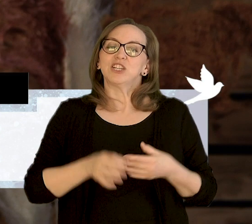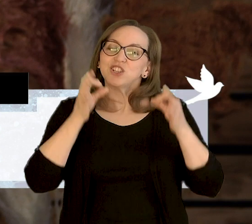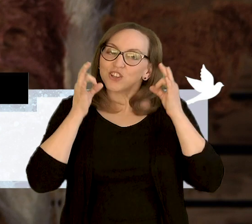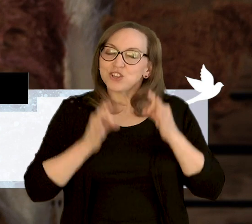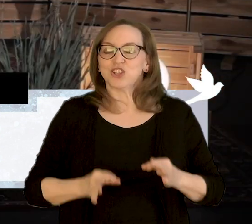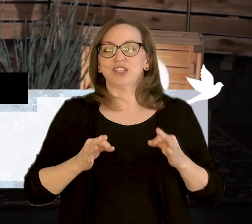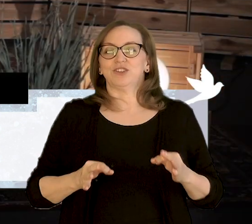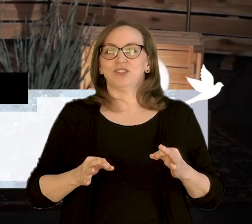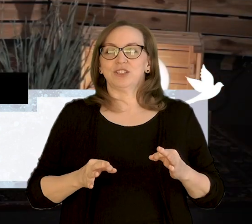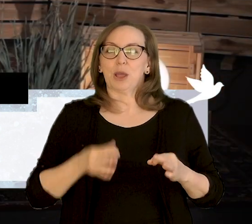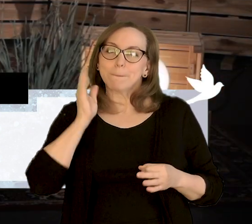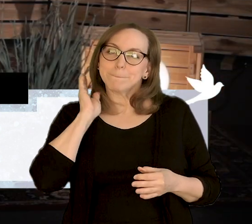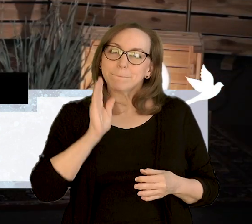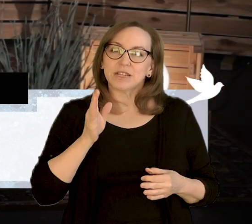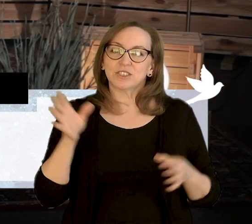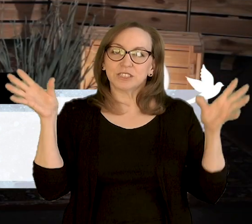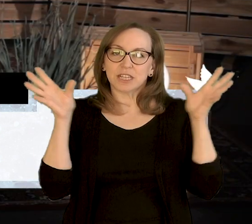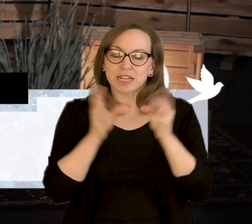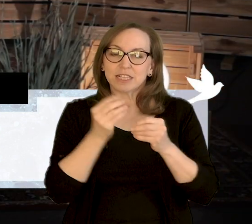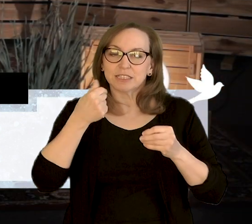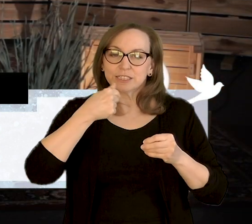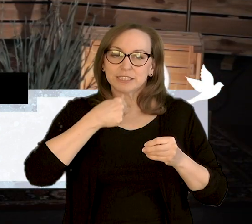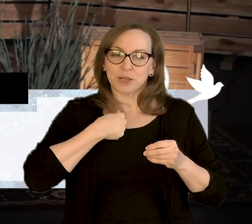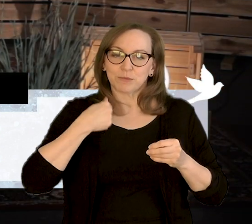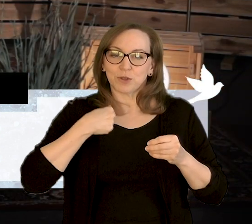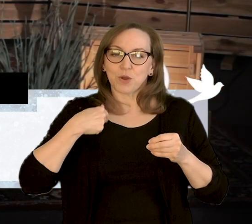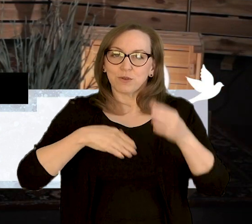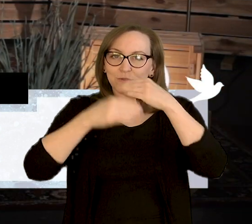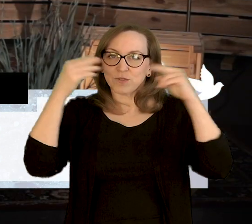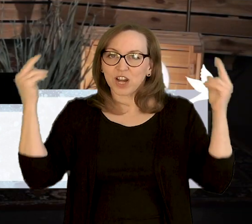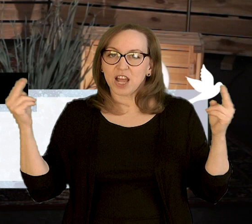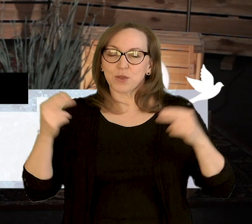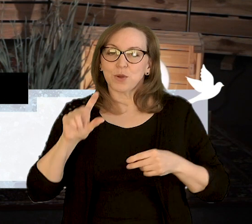dziś będziesz ze mną w raju.